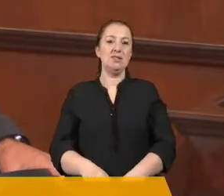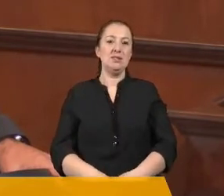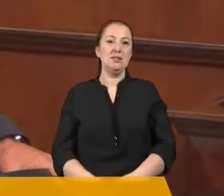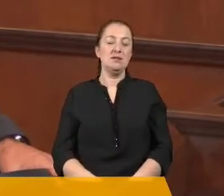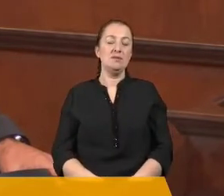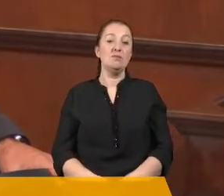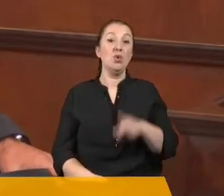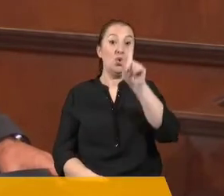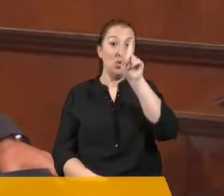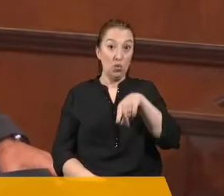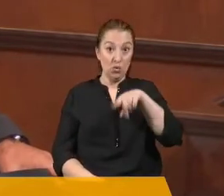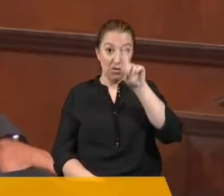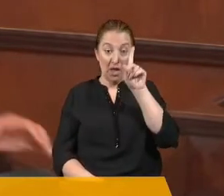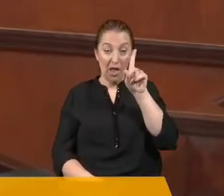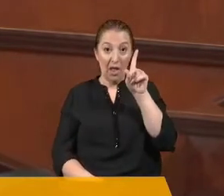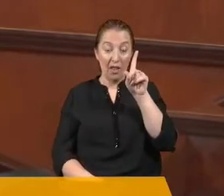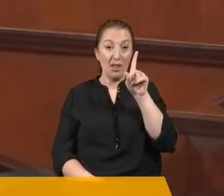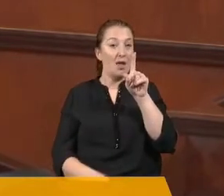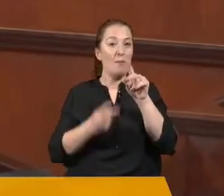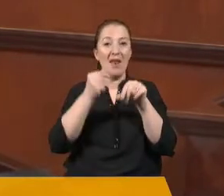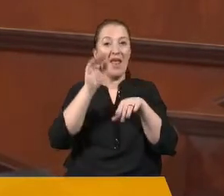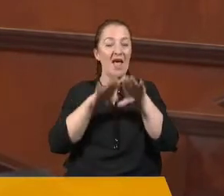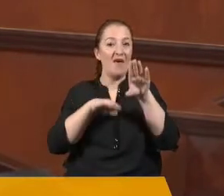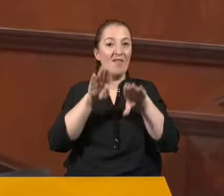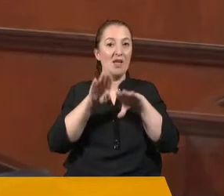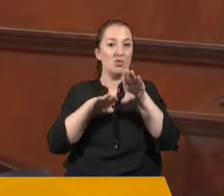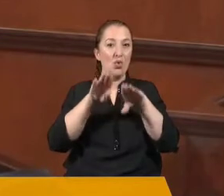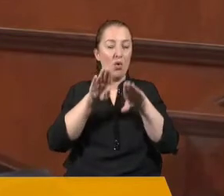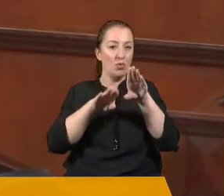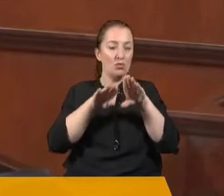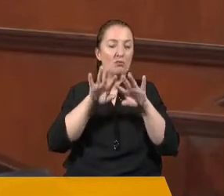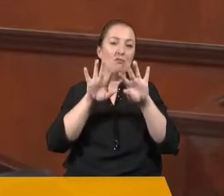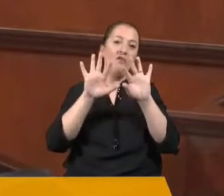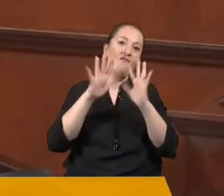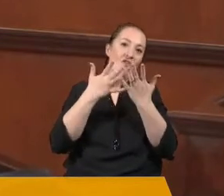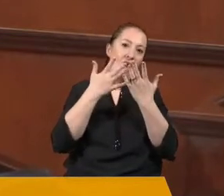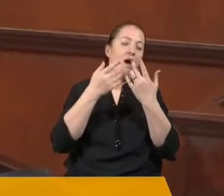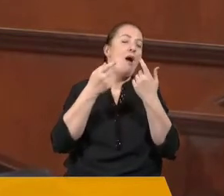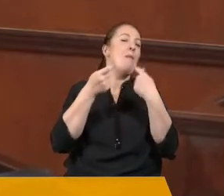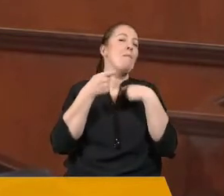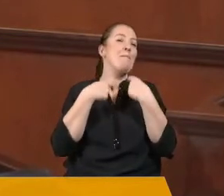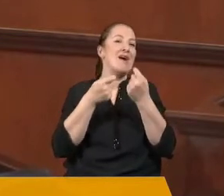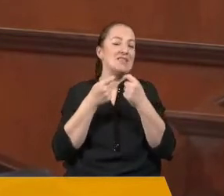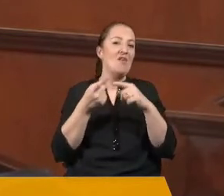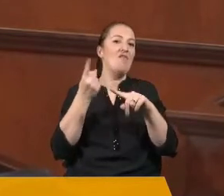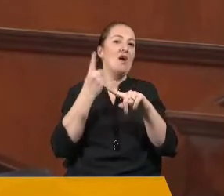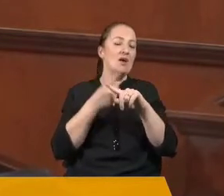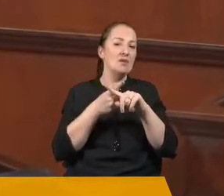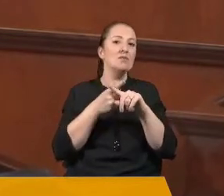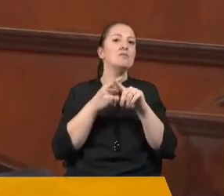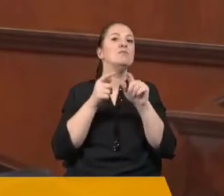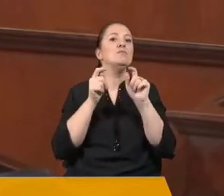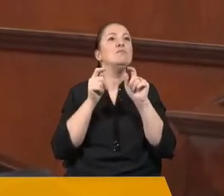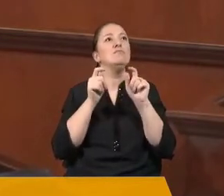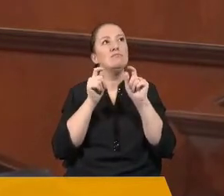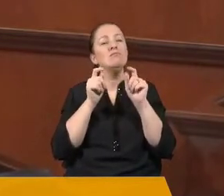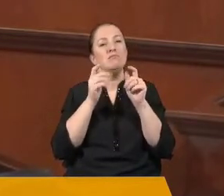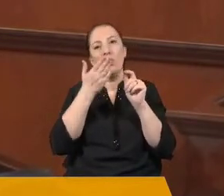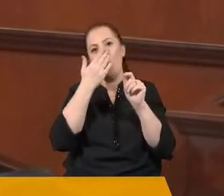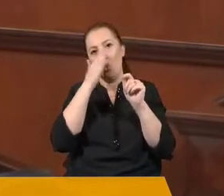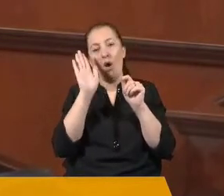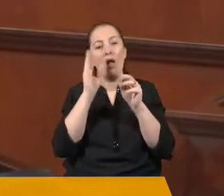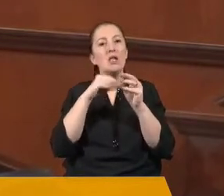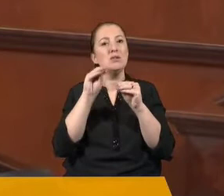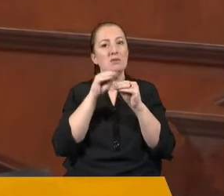Hayır, güncel enflasyon oranlarıyla veya maliyet artışlarıyla tabii ki İSKİ'nin zam yapması olağan, yapabilir